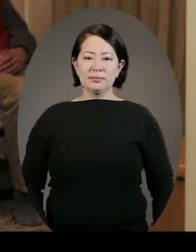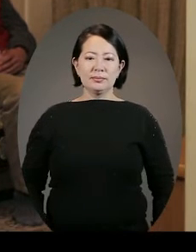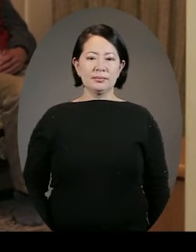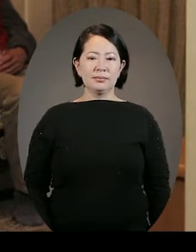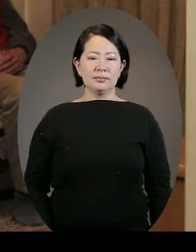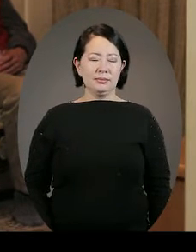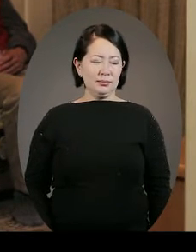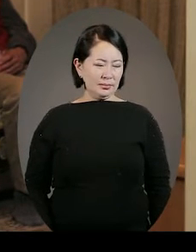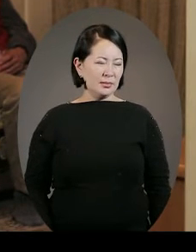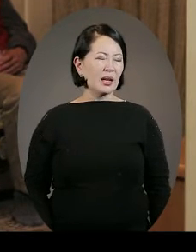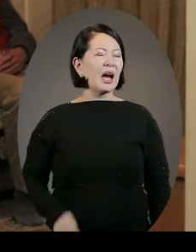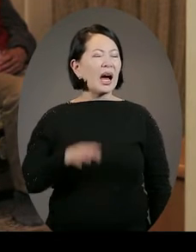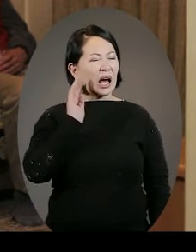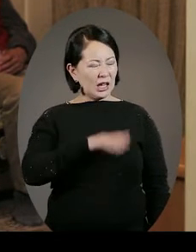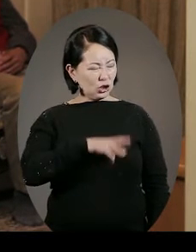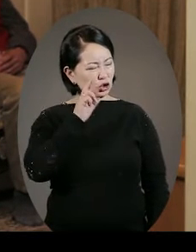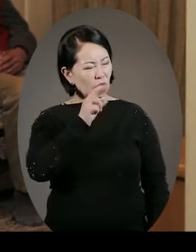Эсвэл санаа хэлбэлээ.